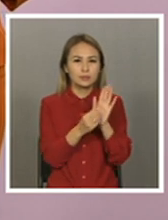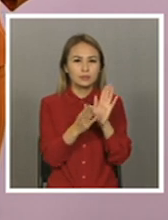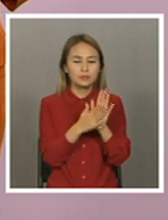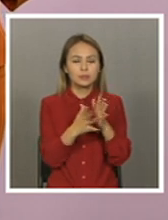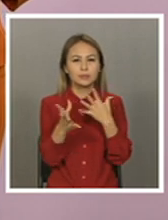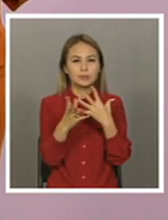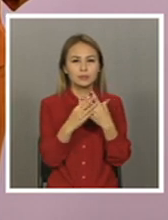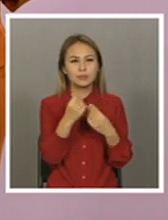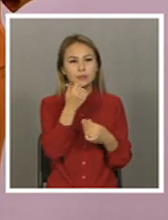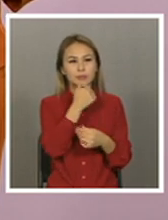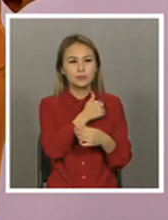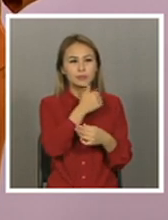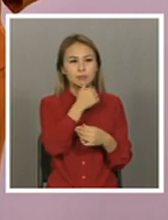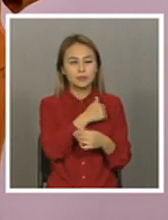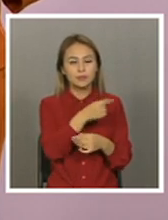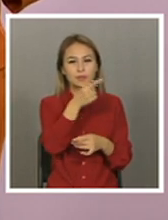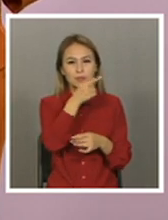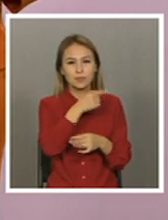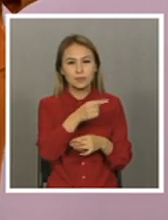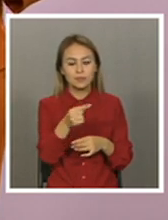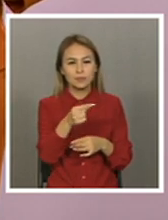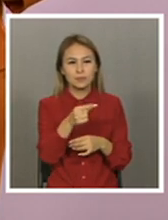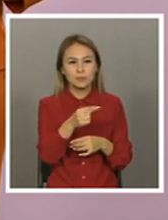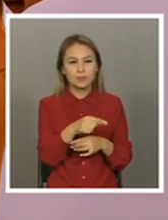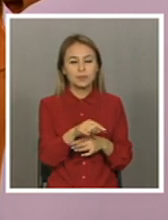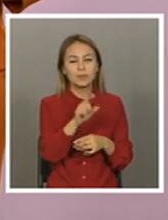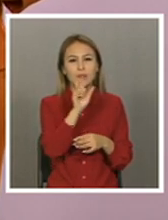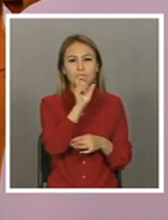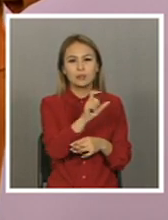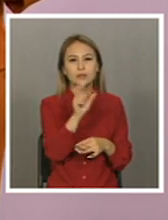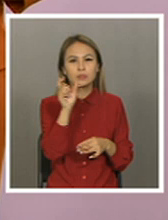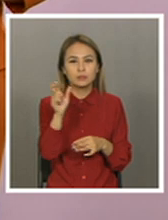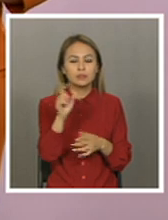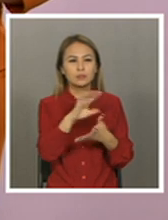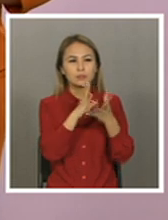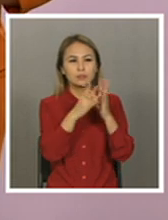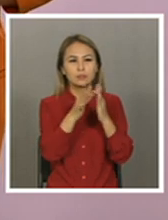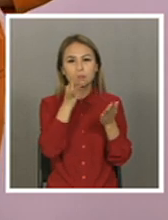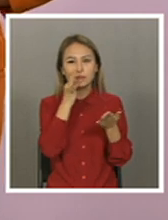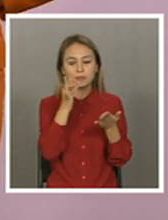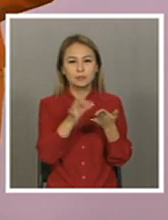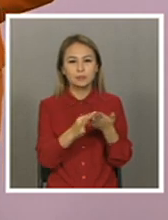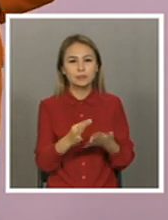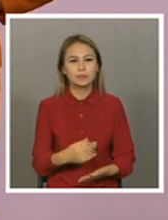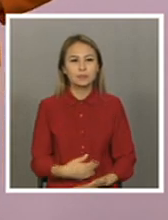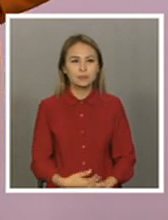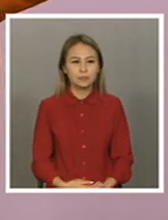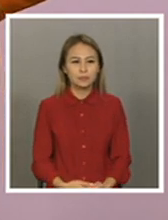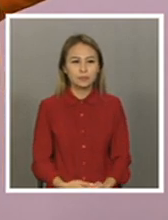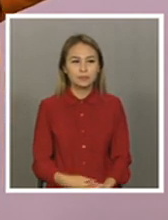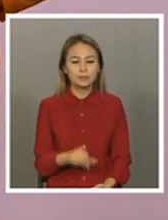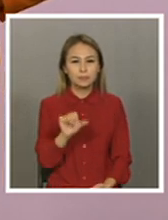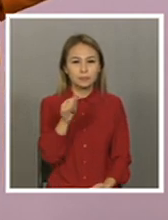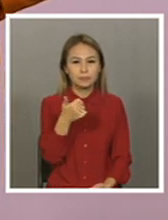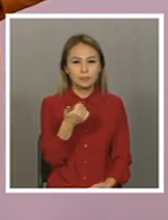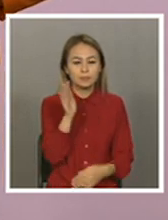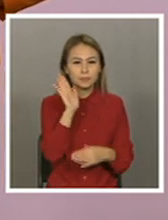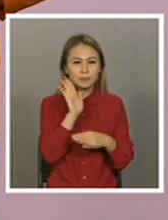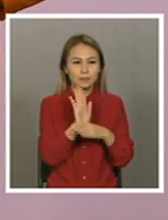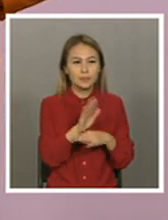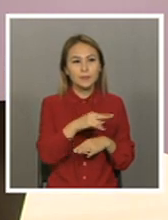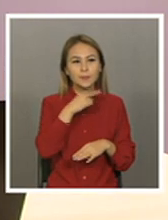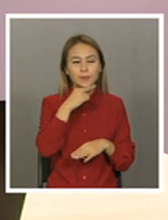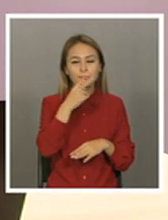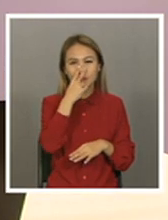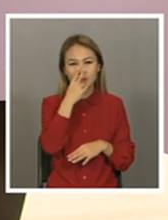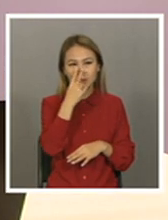жерек. Азайғыш, азайтқыш, айырманың мәні. Бірінші тапсырмаға назар